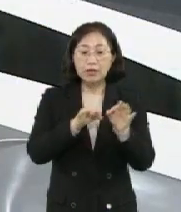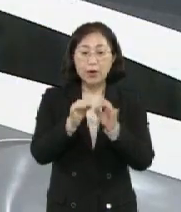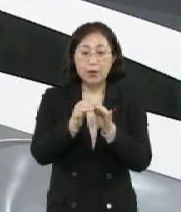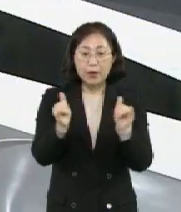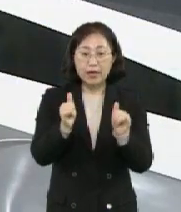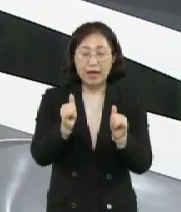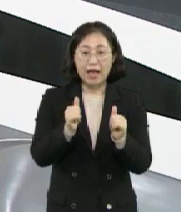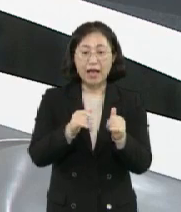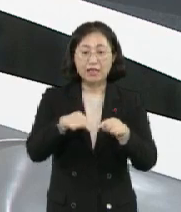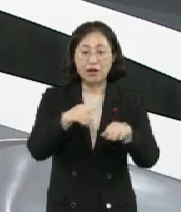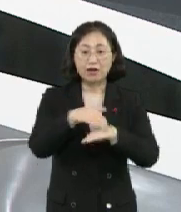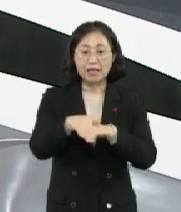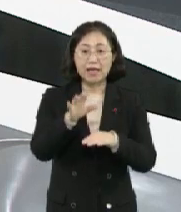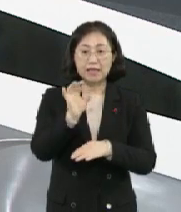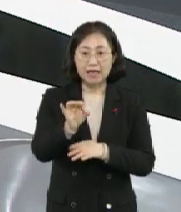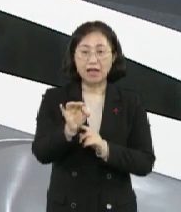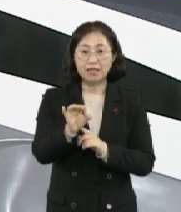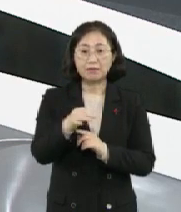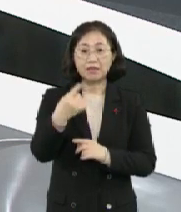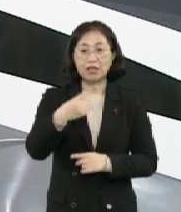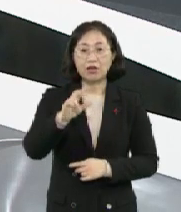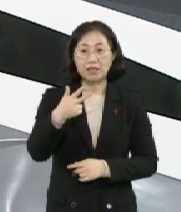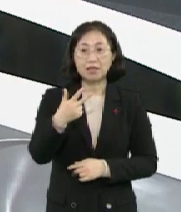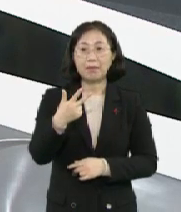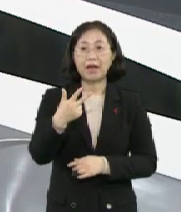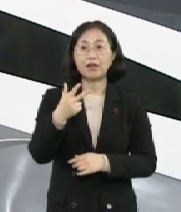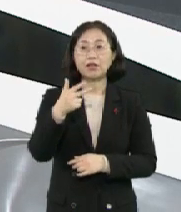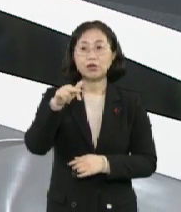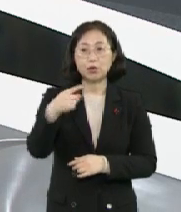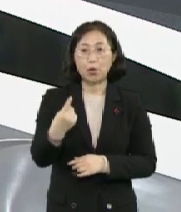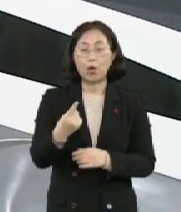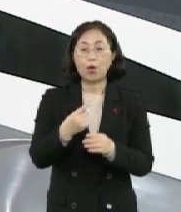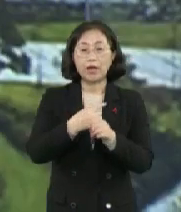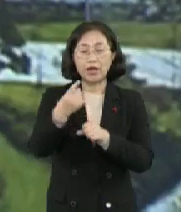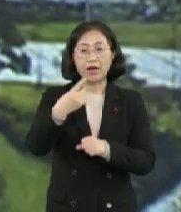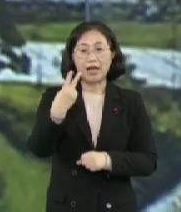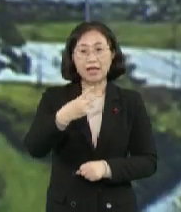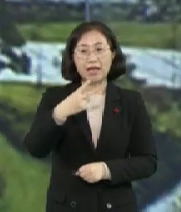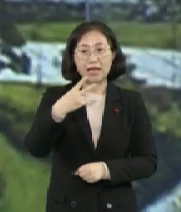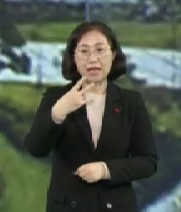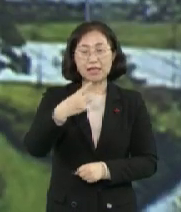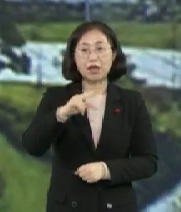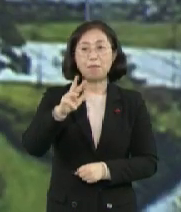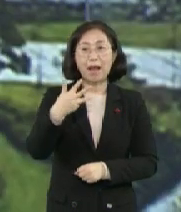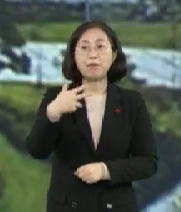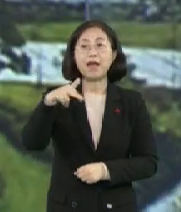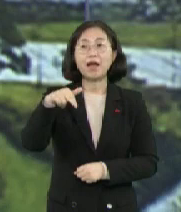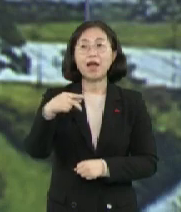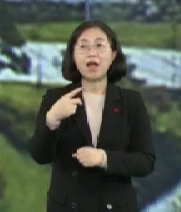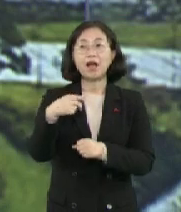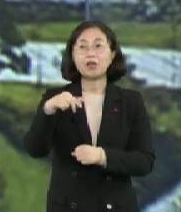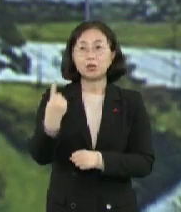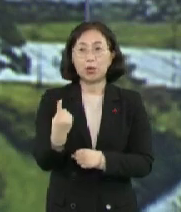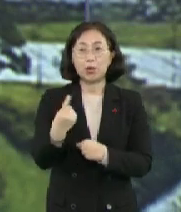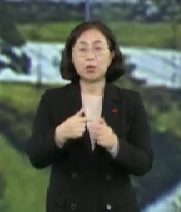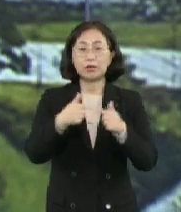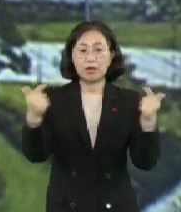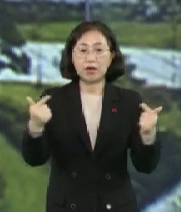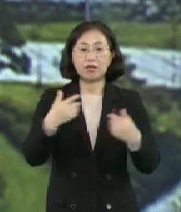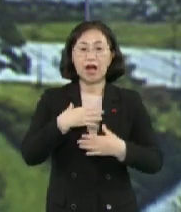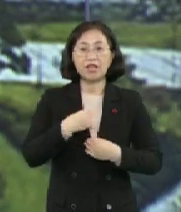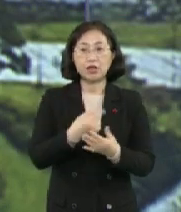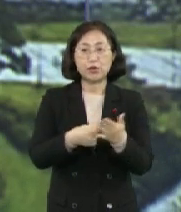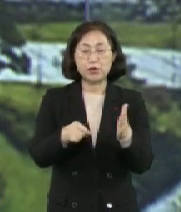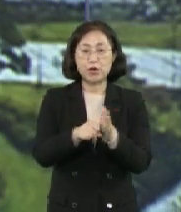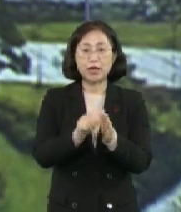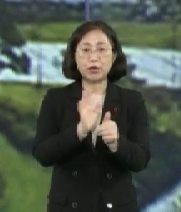정책 자금을 금년 한 1,750억 정도에서 내년도에 2,800억 정도로 증가시켜서 소상공인의 경제 안정을